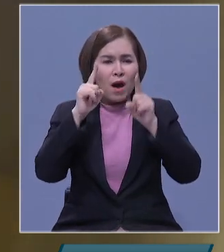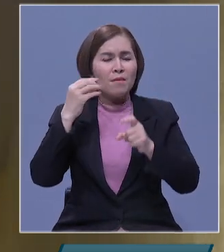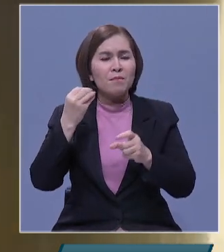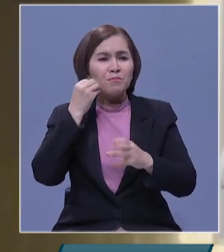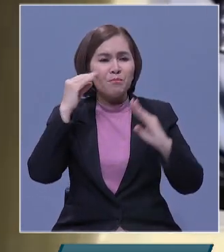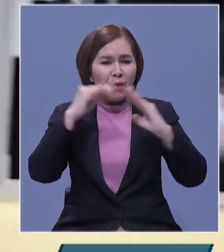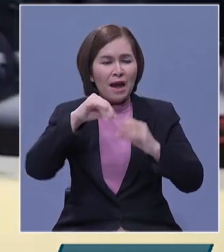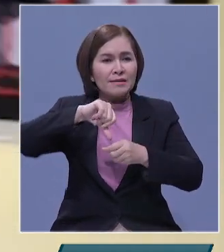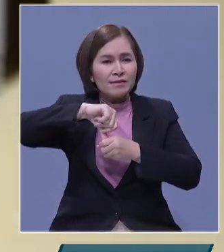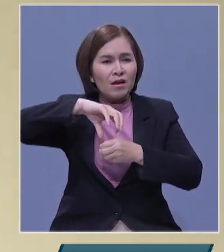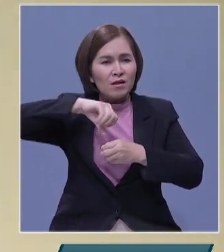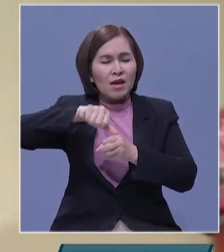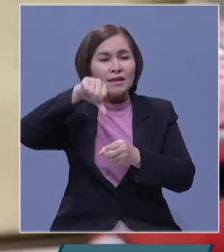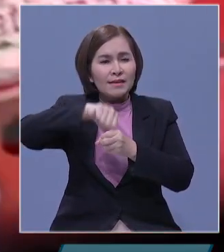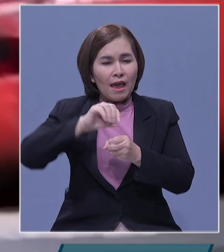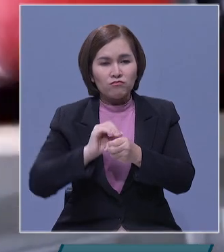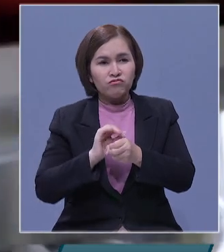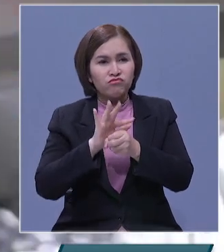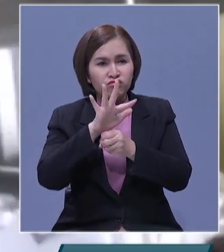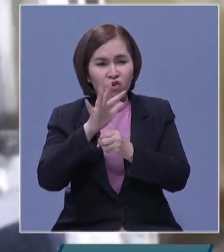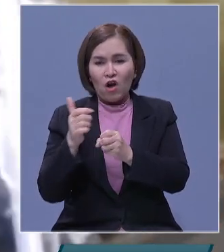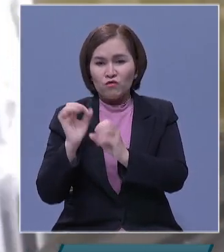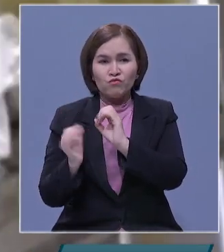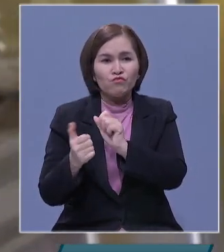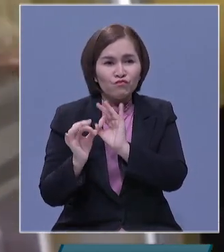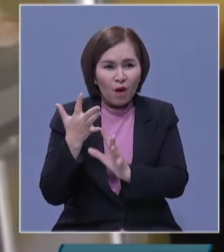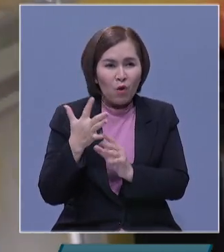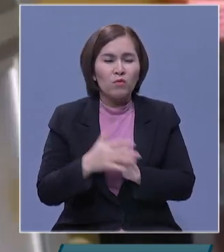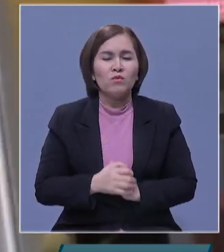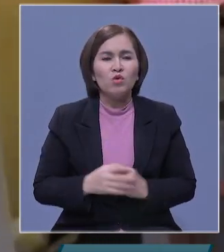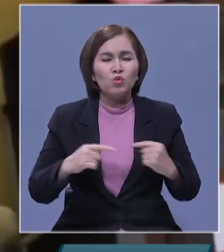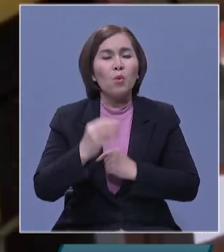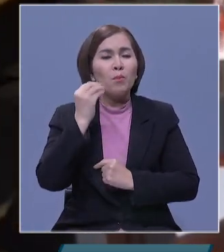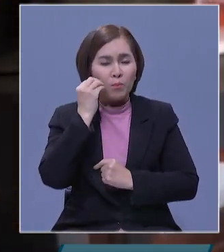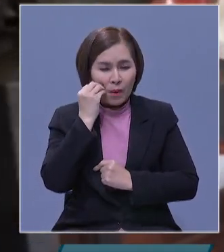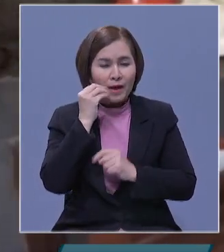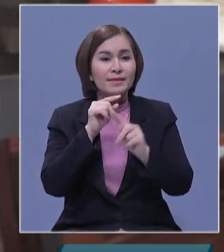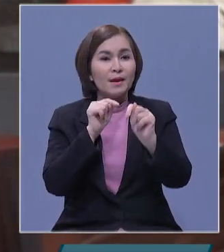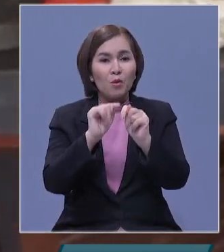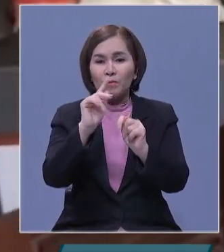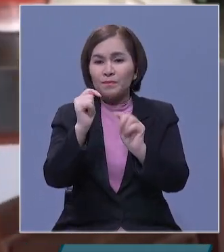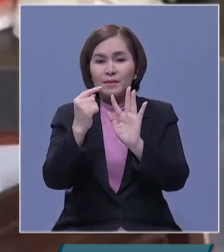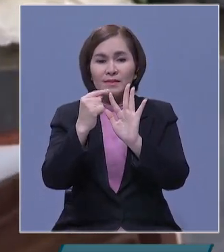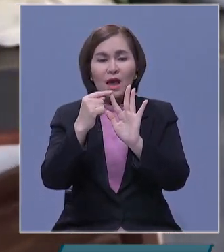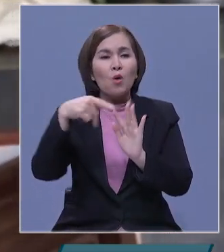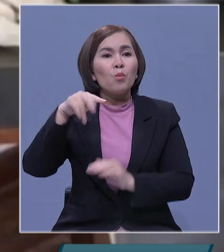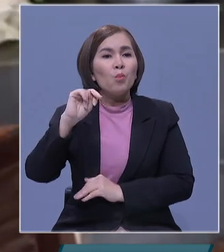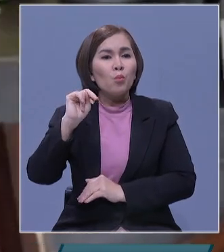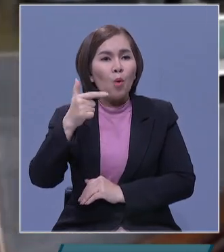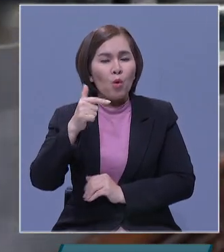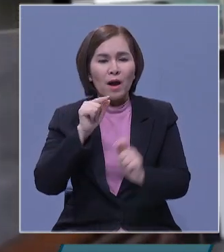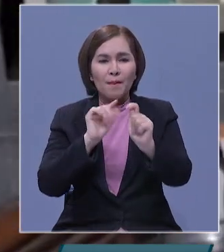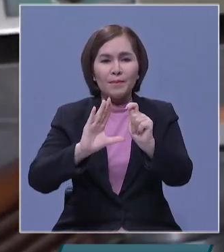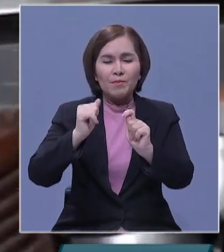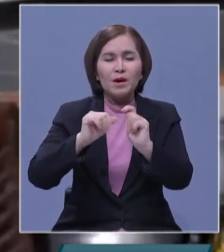บ้านพร้อมกับจุดไฟเผาแล้วก็ขังตัวเองอยู่ในบ้านในพื้นที่ของตำบลตะพงอำเภอเมืองจังหวัดระยองอ่ะค่ะก็ไป